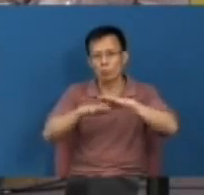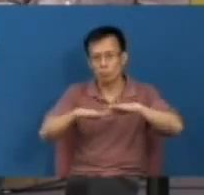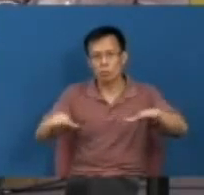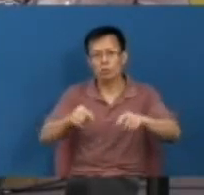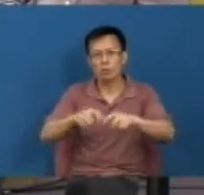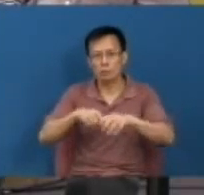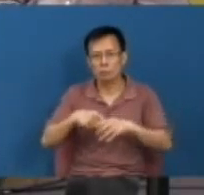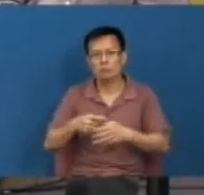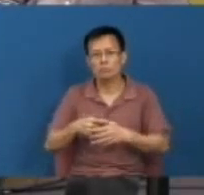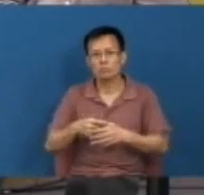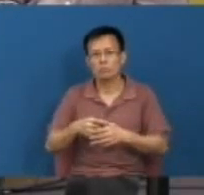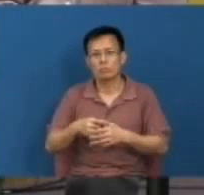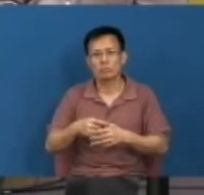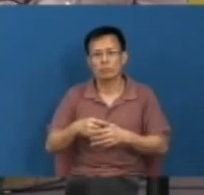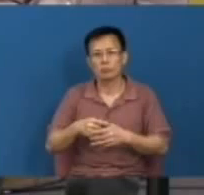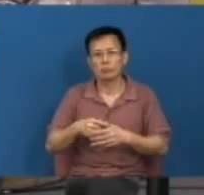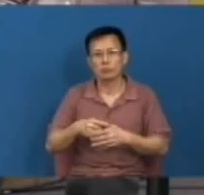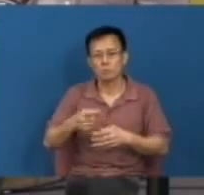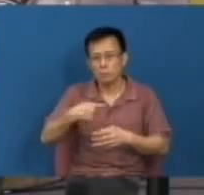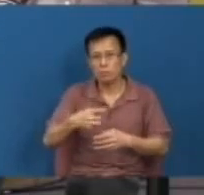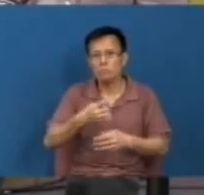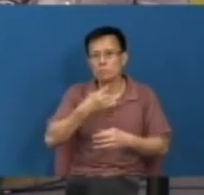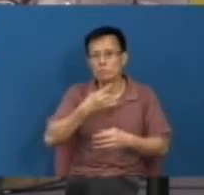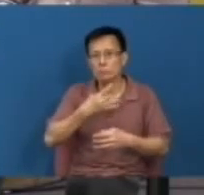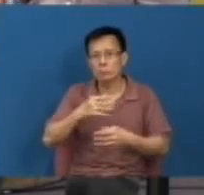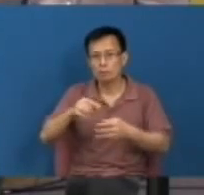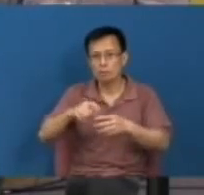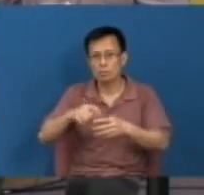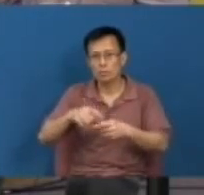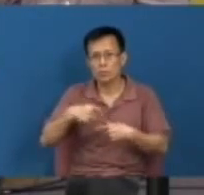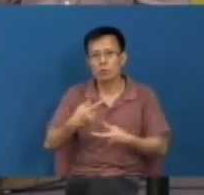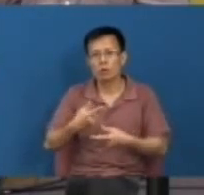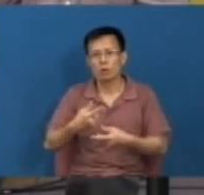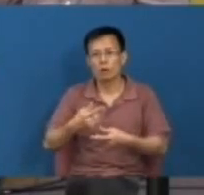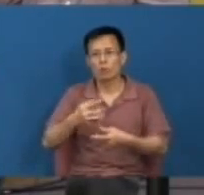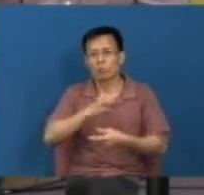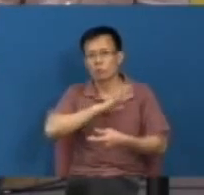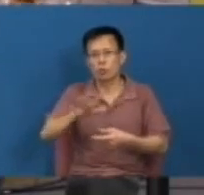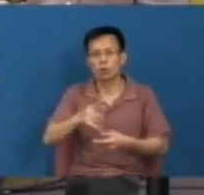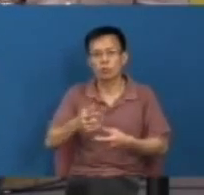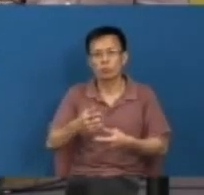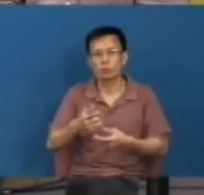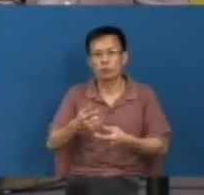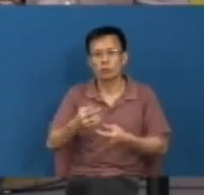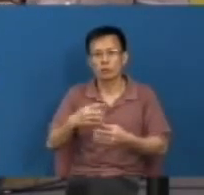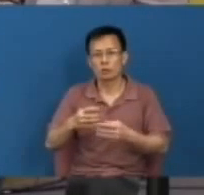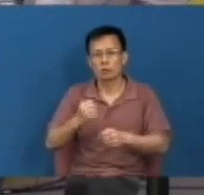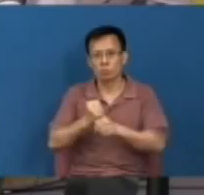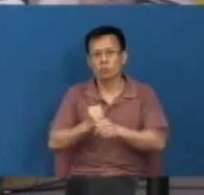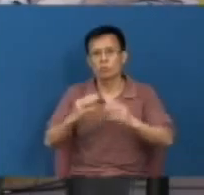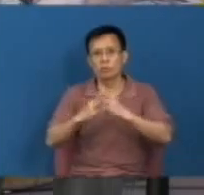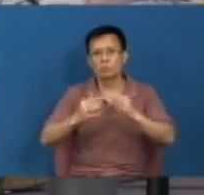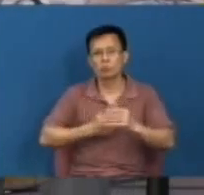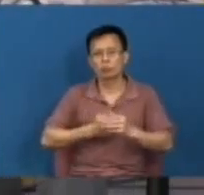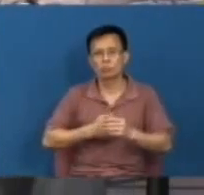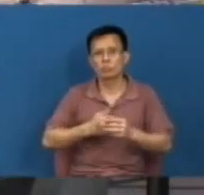間我錢又未收，佢就話啦你唔可以再享有呢個即係唔可以作為一個業主咁去繼續收租啦。我